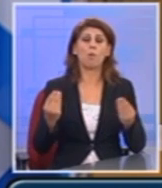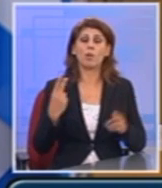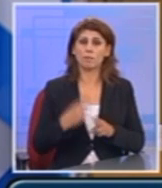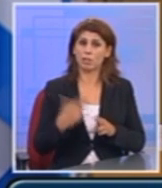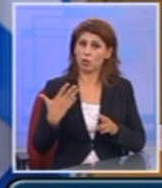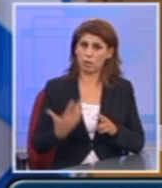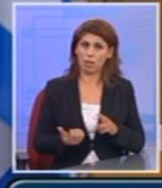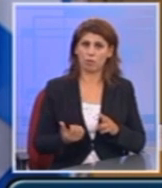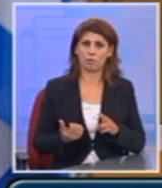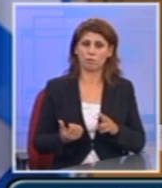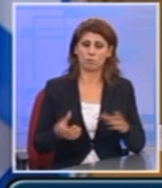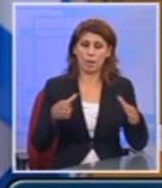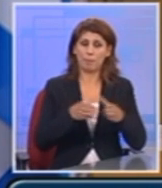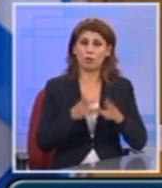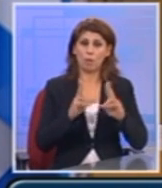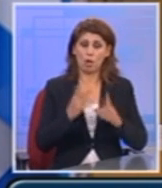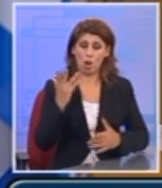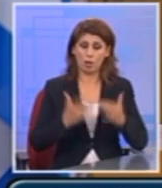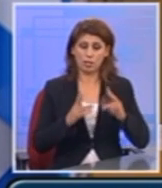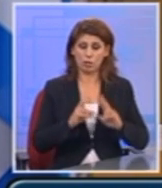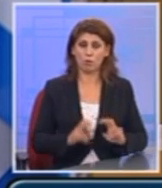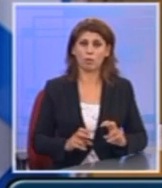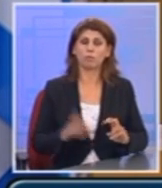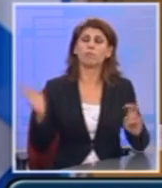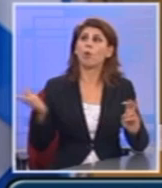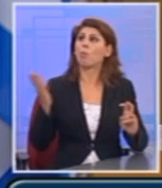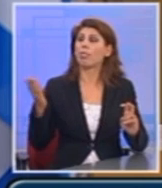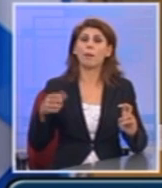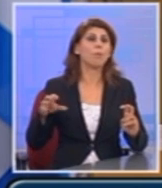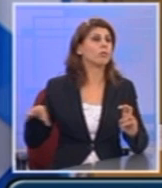έχουμε επιτροπές λογιστικού ελέγχου οπουδήποτε